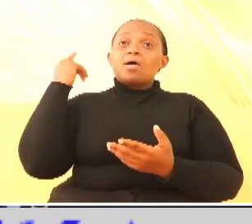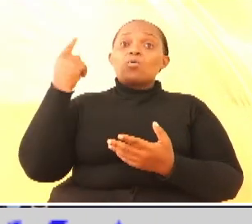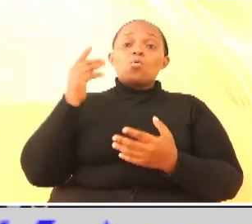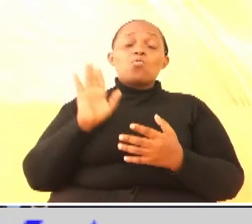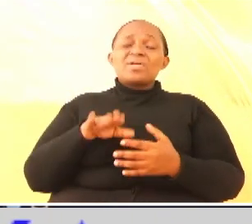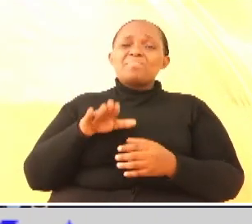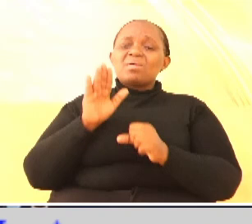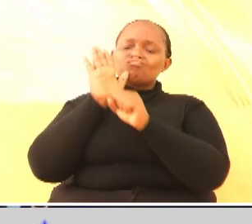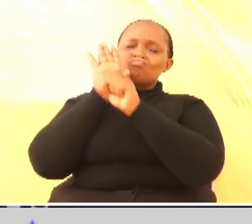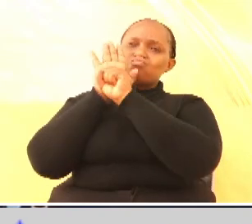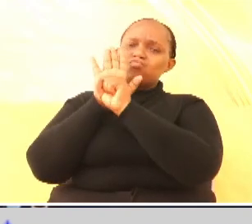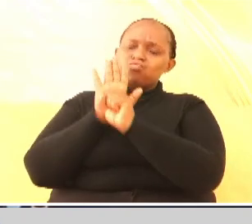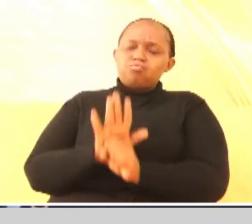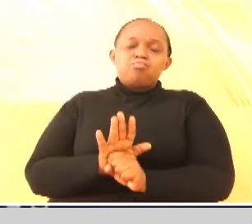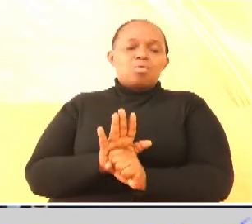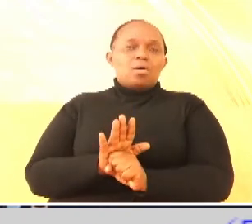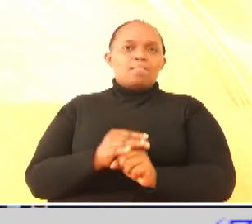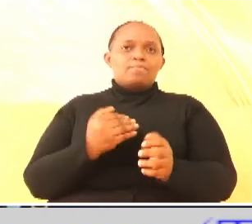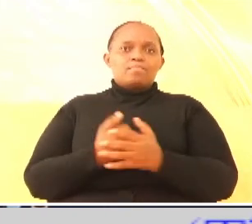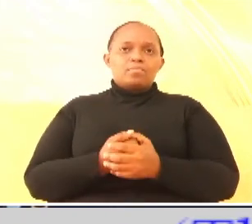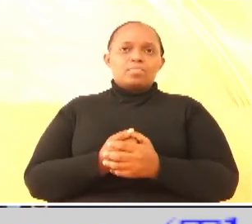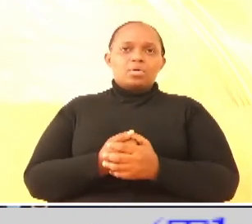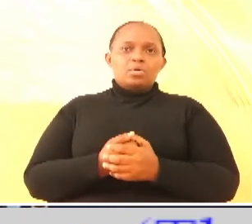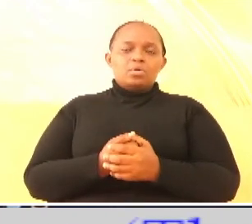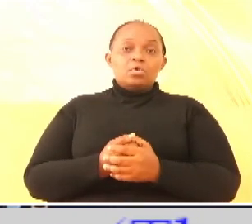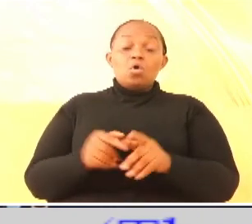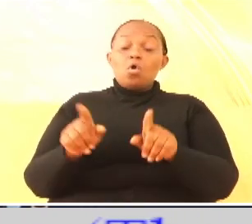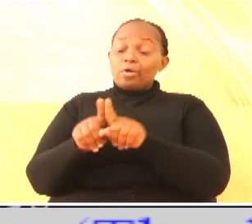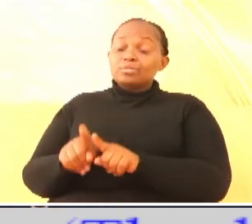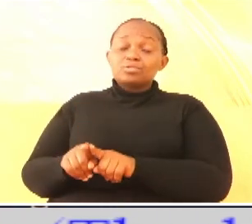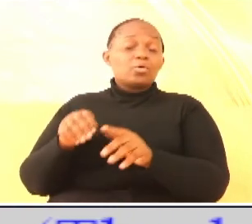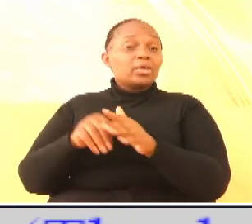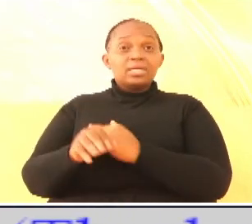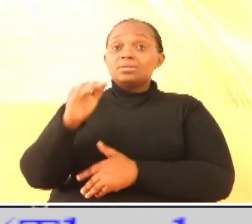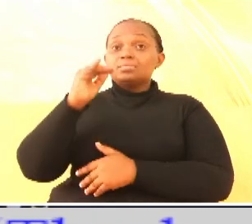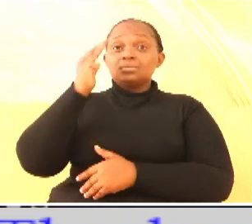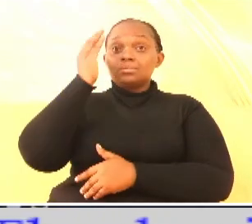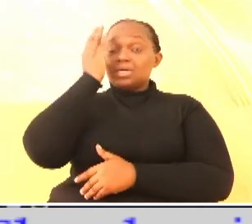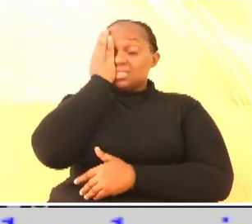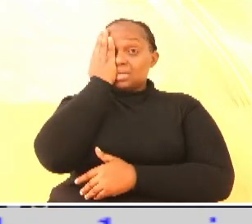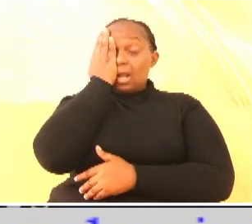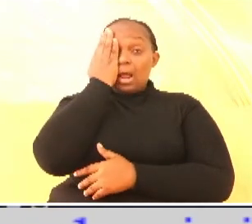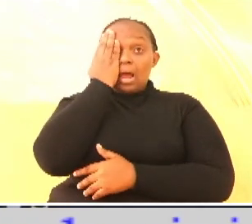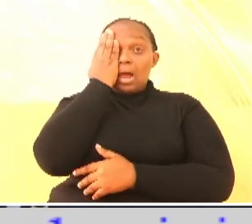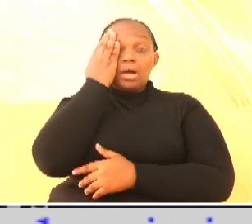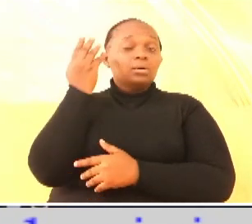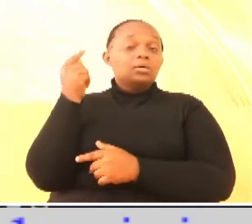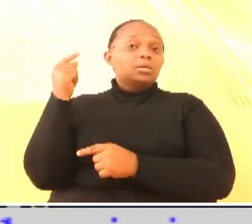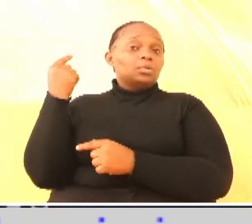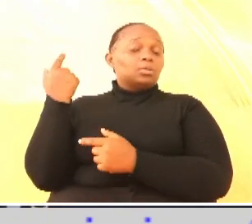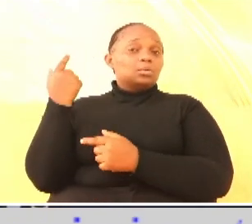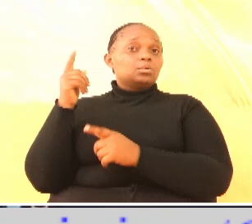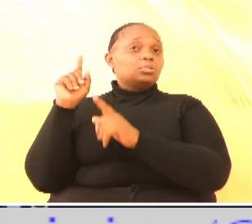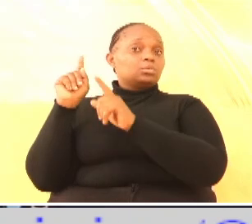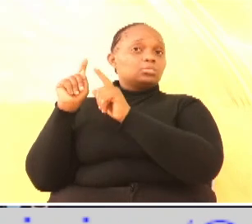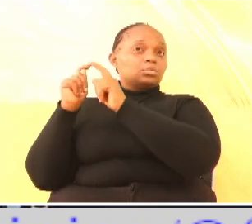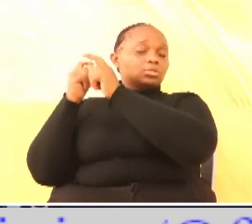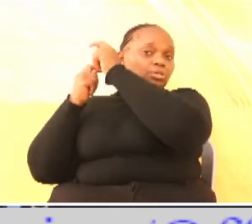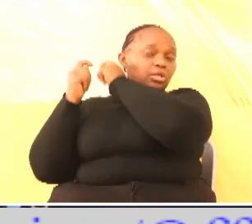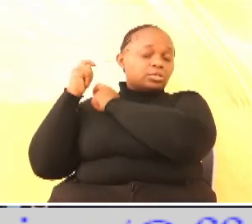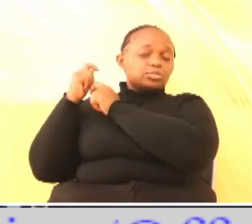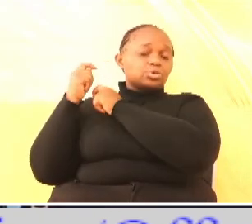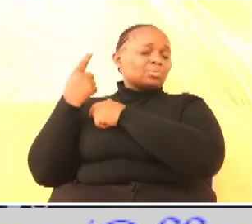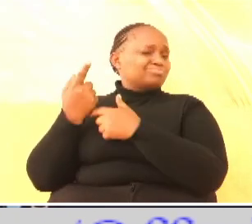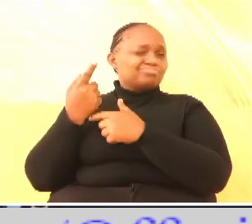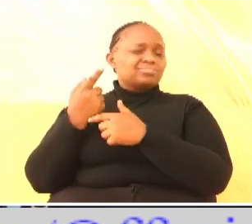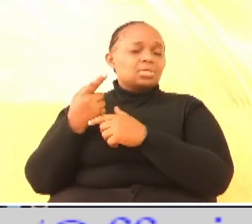utamaduni. Hata utamaduni wa Yahudi pia wa mama walikuwa wananyanyaswa sana. Lakini Jesus